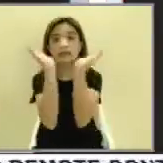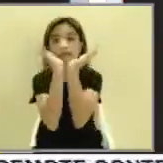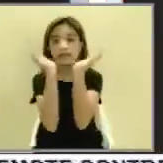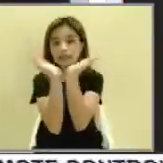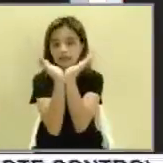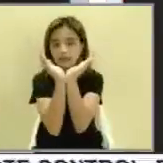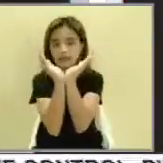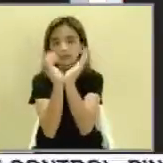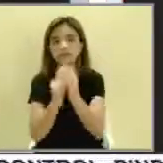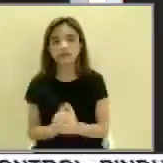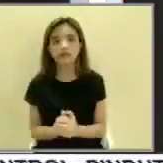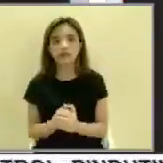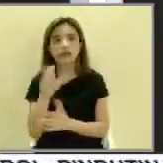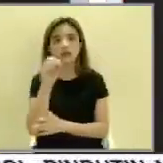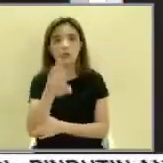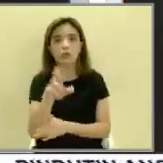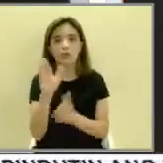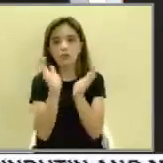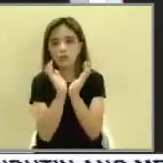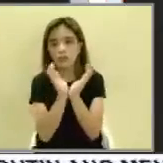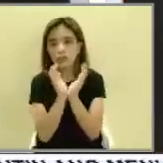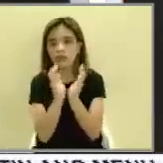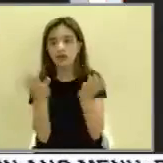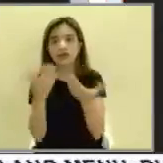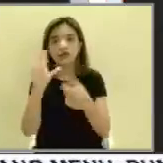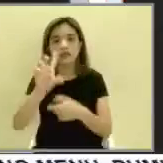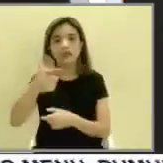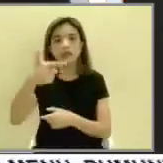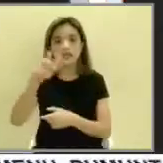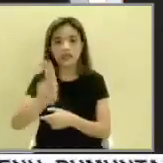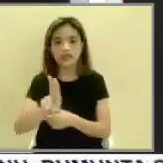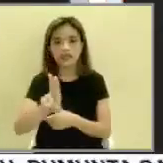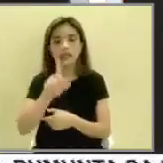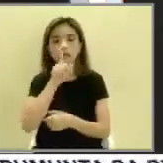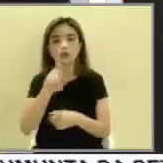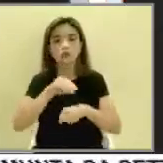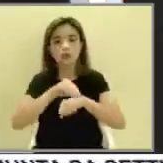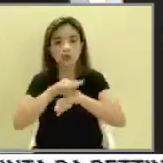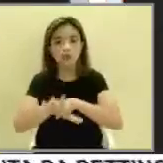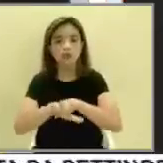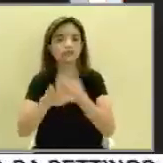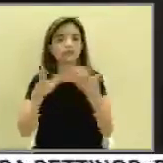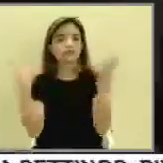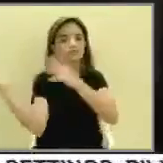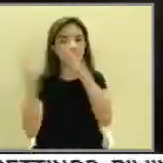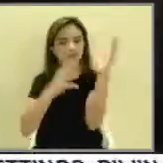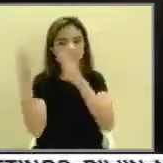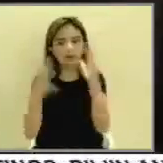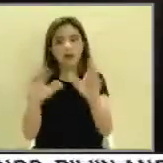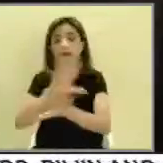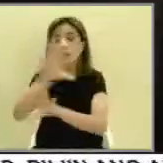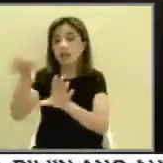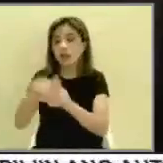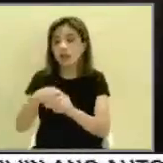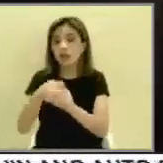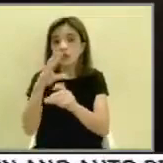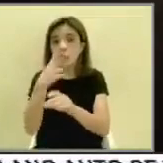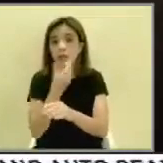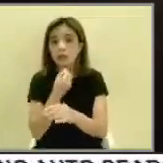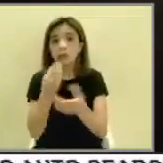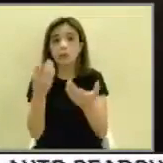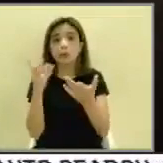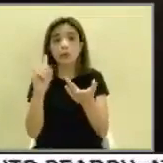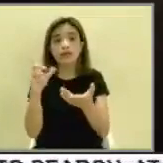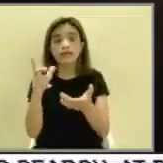Development o DSWD sa mga local government units na apektuhan ng bagyong Odette. Kabilang sa nakatanggap ng nasabing tulong ang